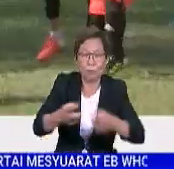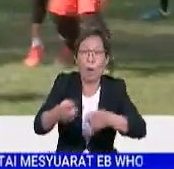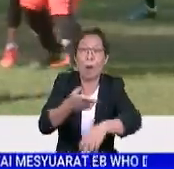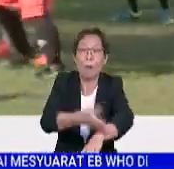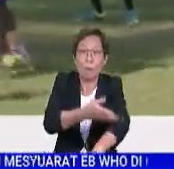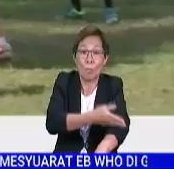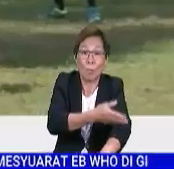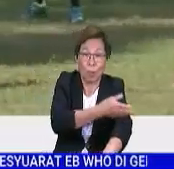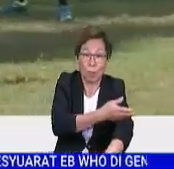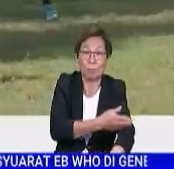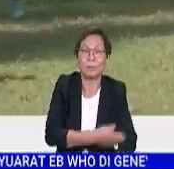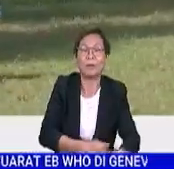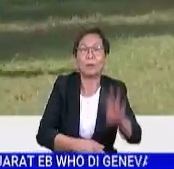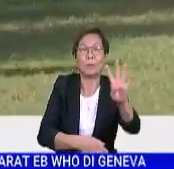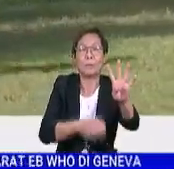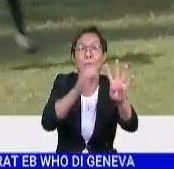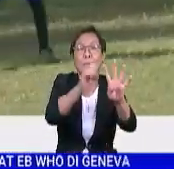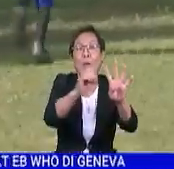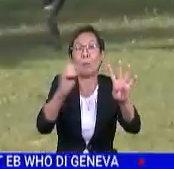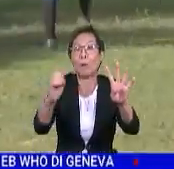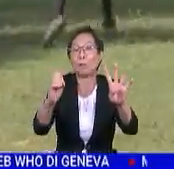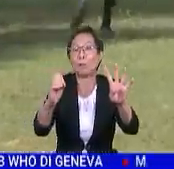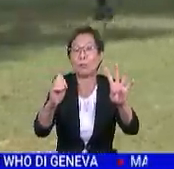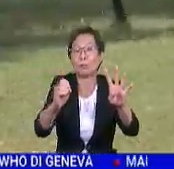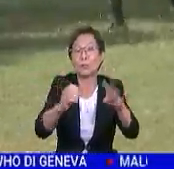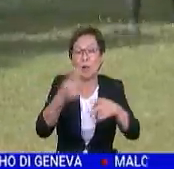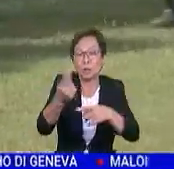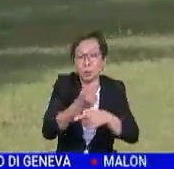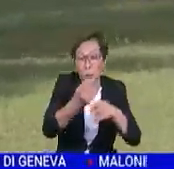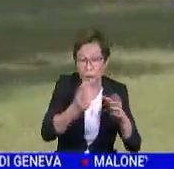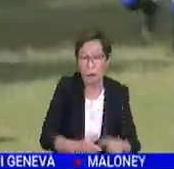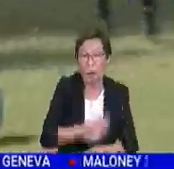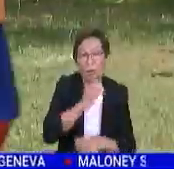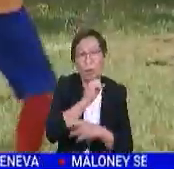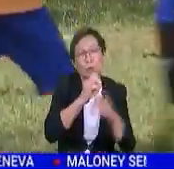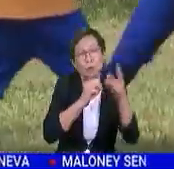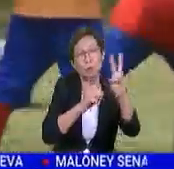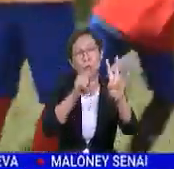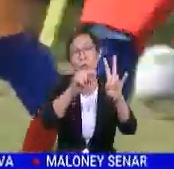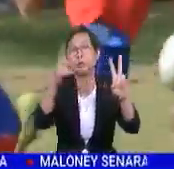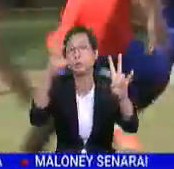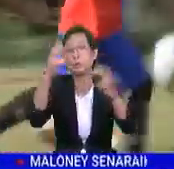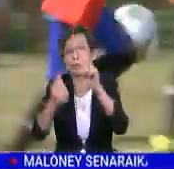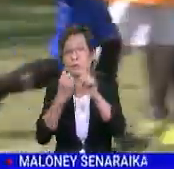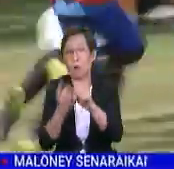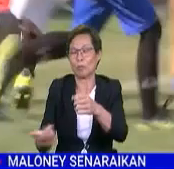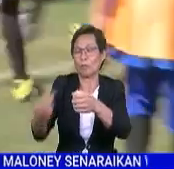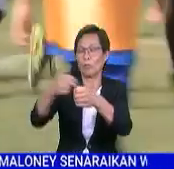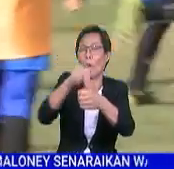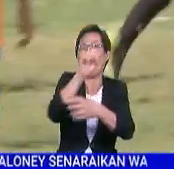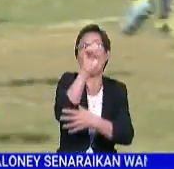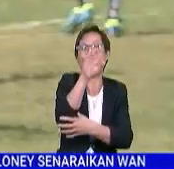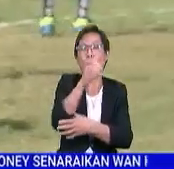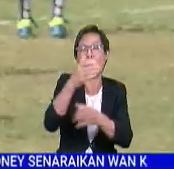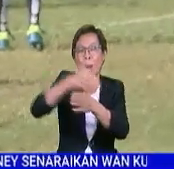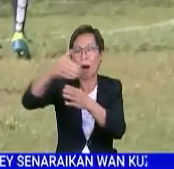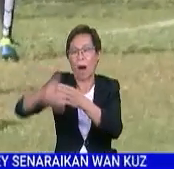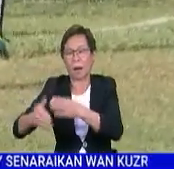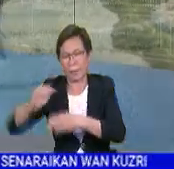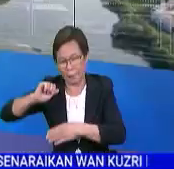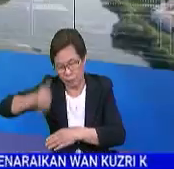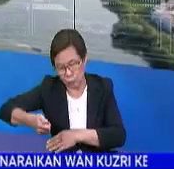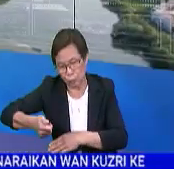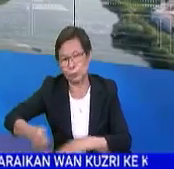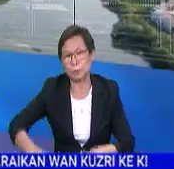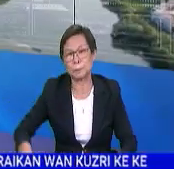pelajaran seramai 400 pelatih berumur antara 7 Hingga 17 tahun menyertai karnival ini yang berakhir